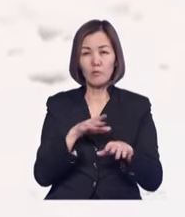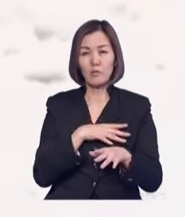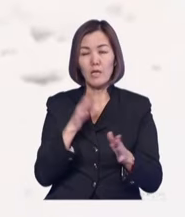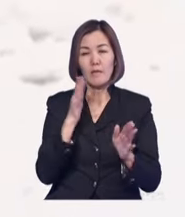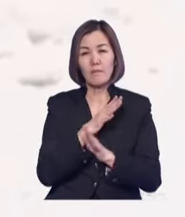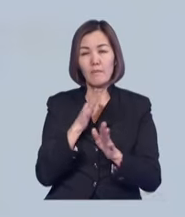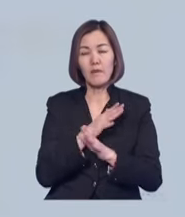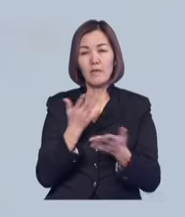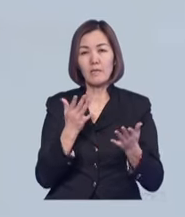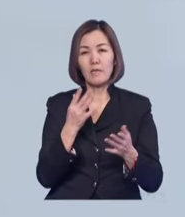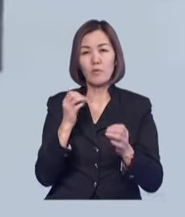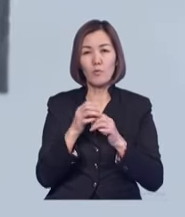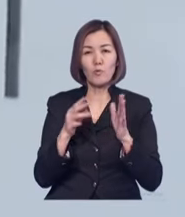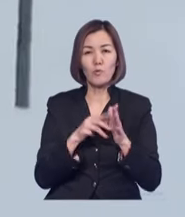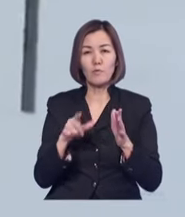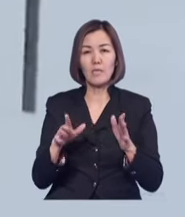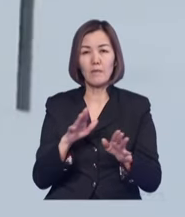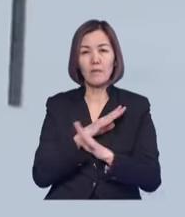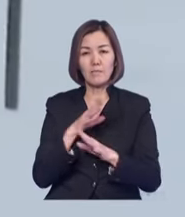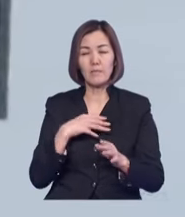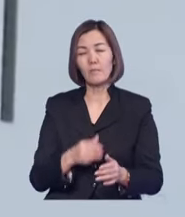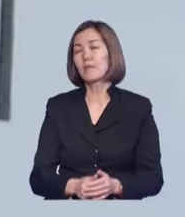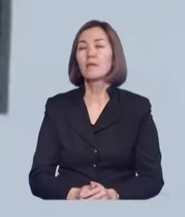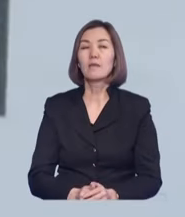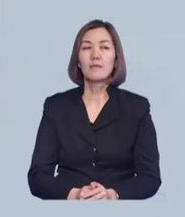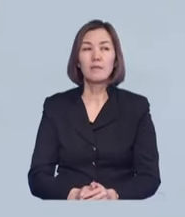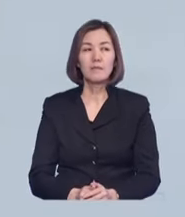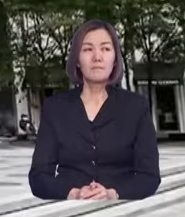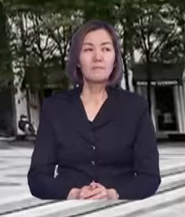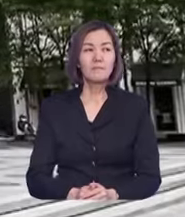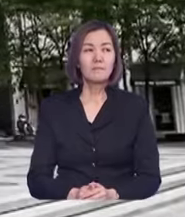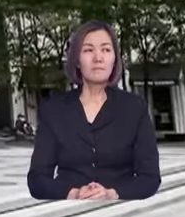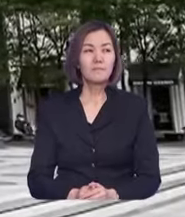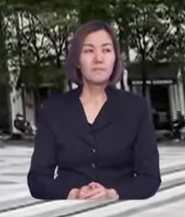салдарынан кем дегенде 19 адам қаза тапты.